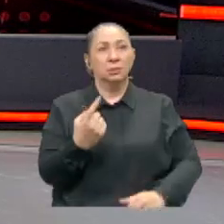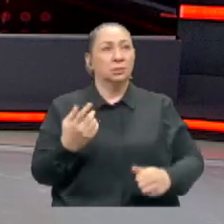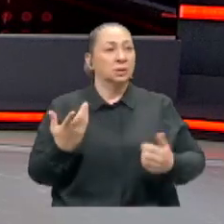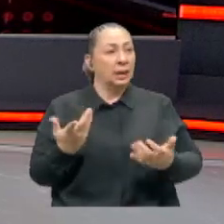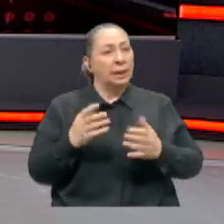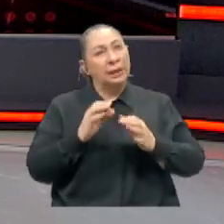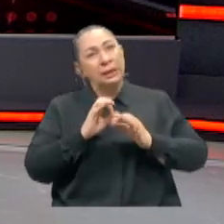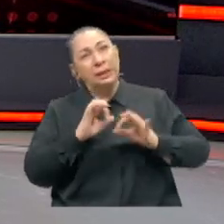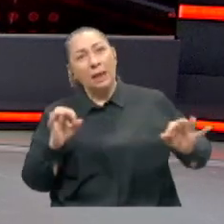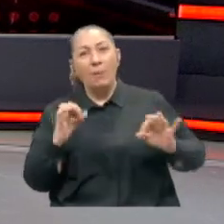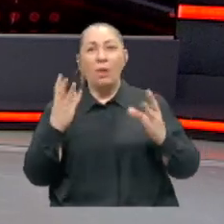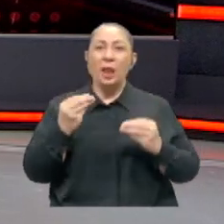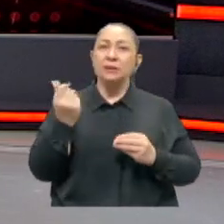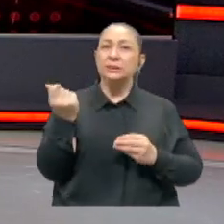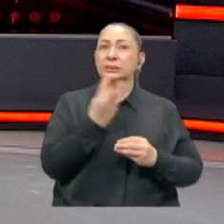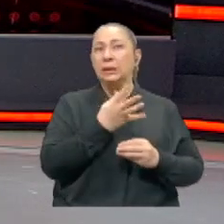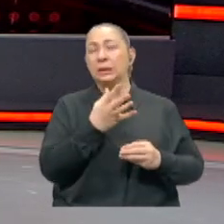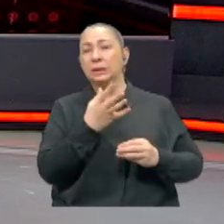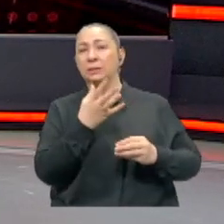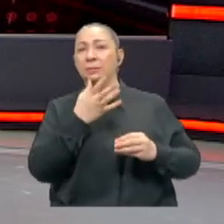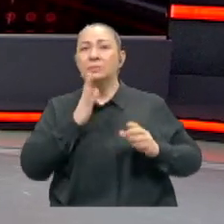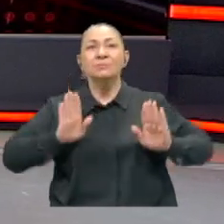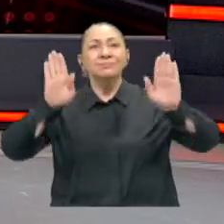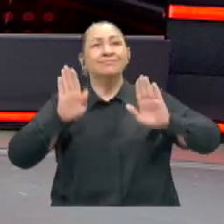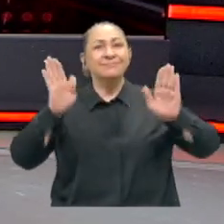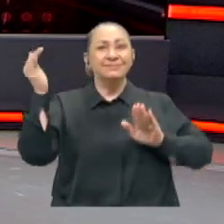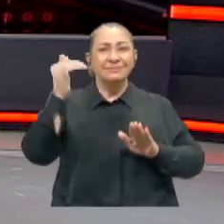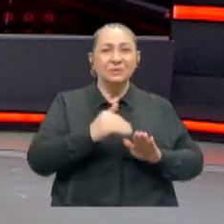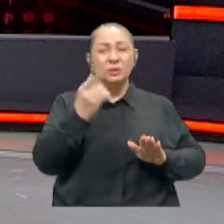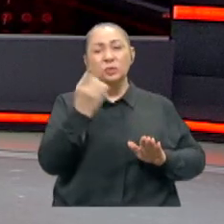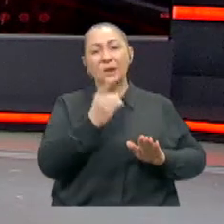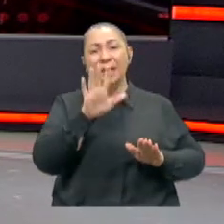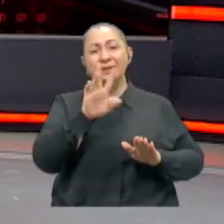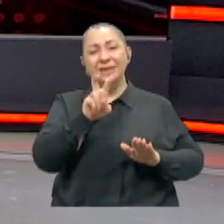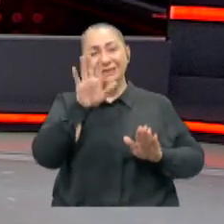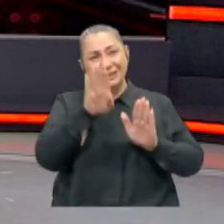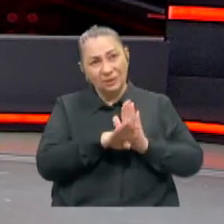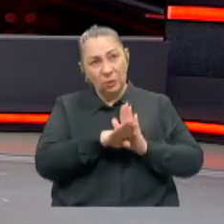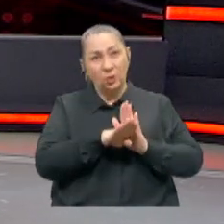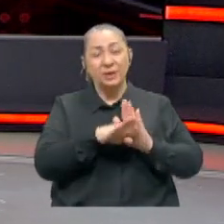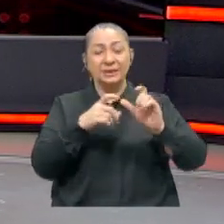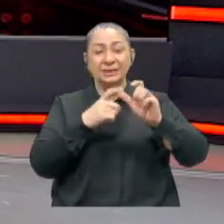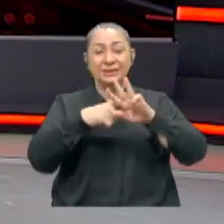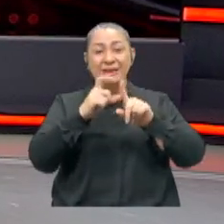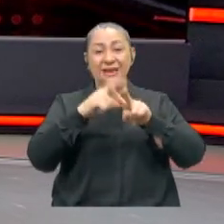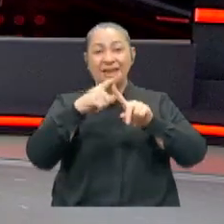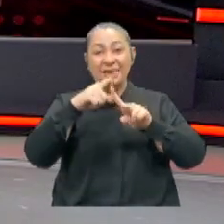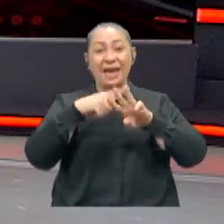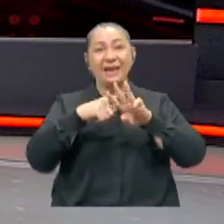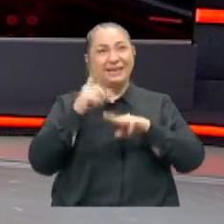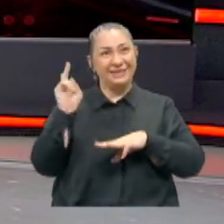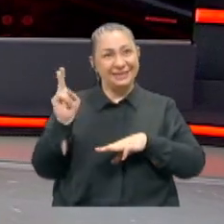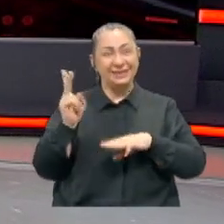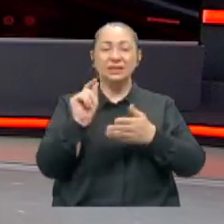yani tam olarak sayıyı bilemediğimiz sığınmacıları sayarsak yüzde 58'e ediyor Sedat Ergin'in yazdığın yazıya